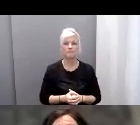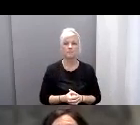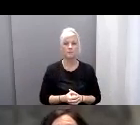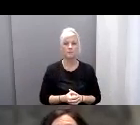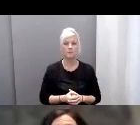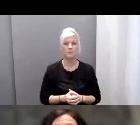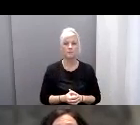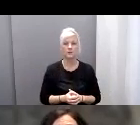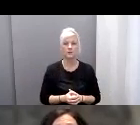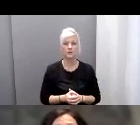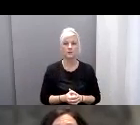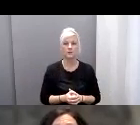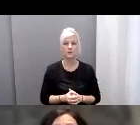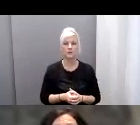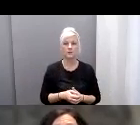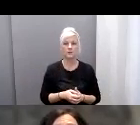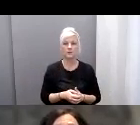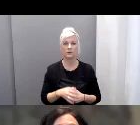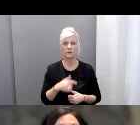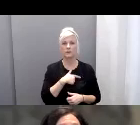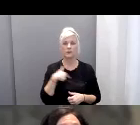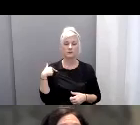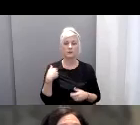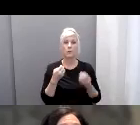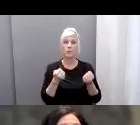Vi är jättetacksamma om ni tar en minut att fylla i den.